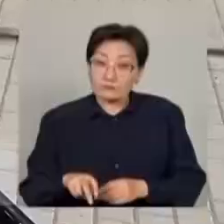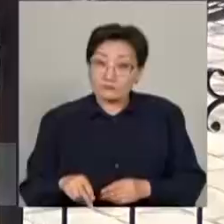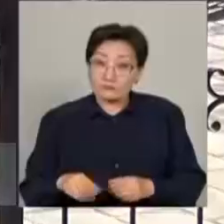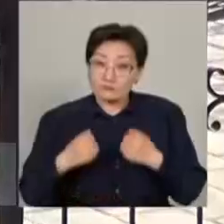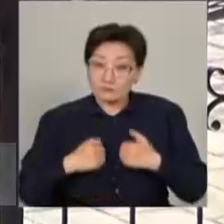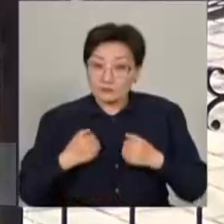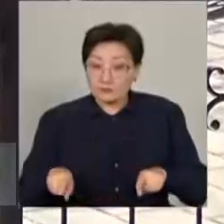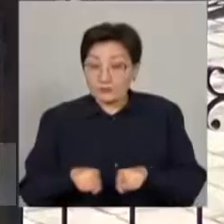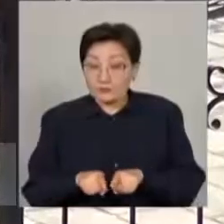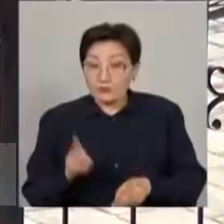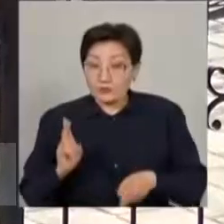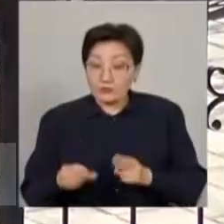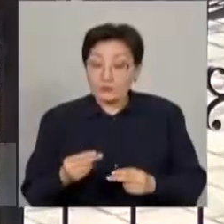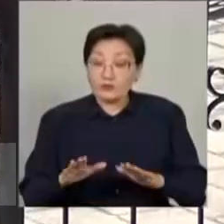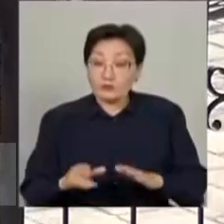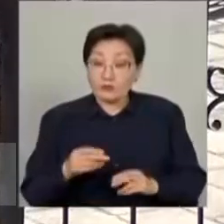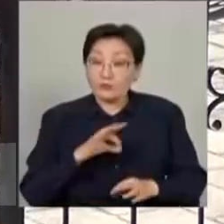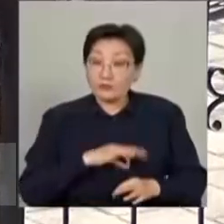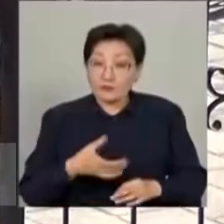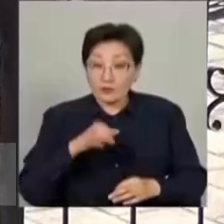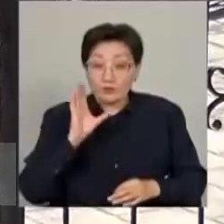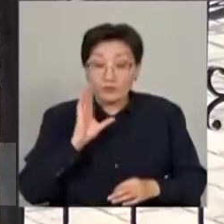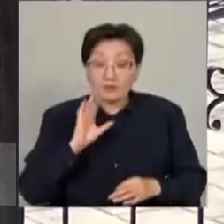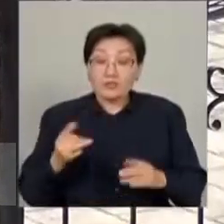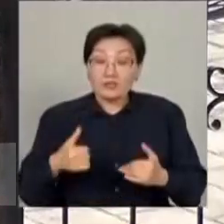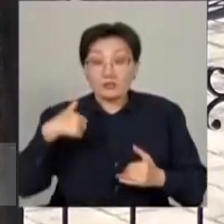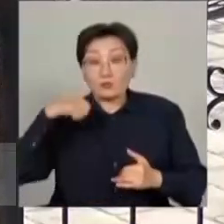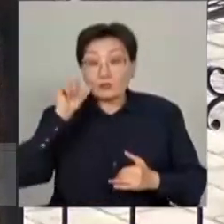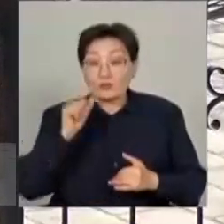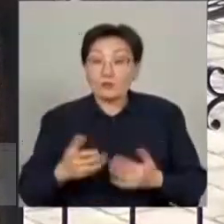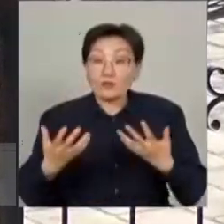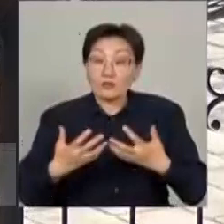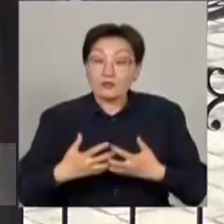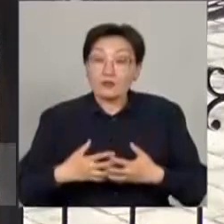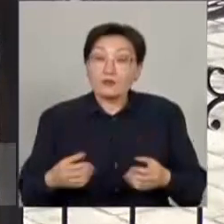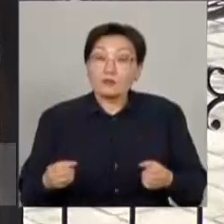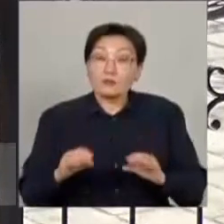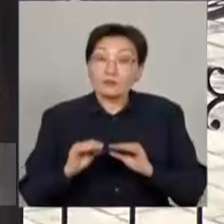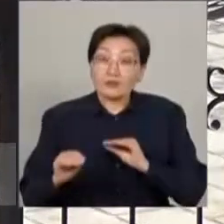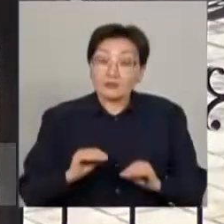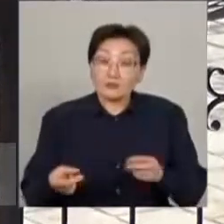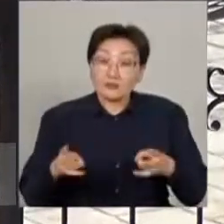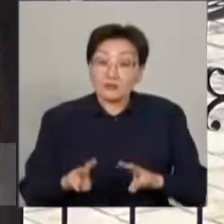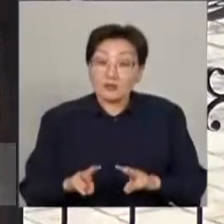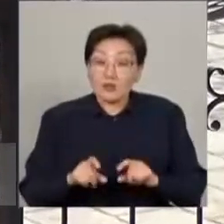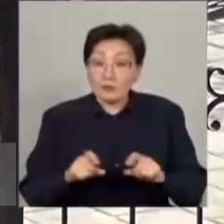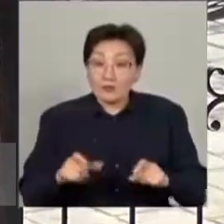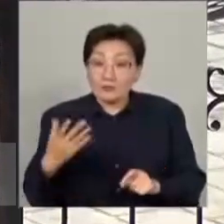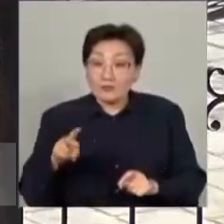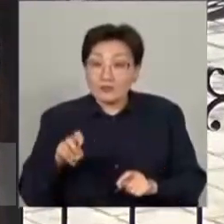қиын. Тамаққа ғана пайдаланды, ішуге. Ол енді қазір кешегі автоматта да қалған суды аламыз, магазиннен бір 5 литр сатып